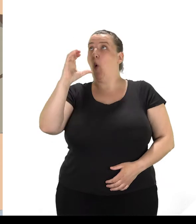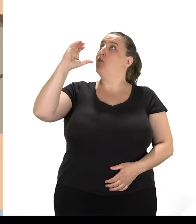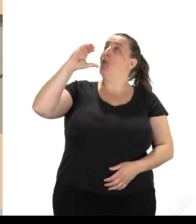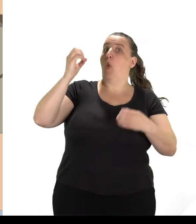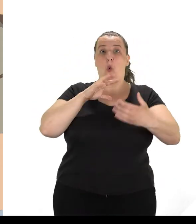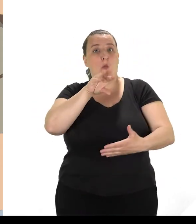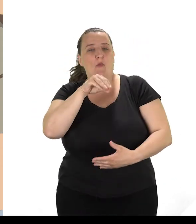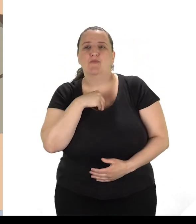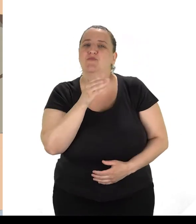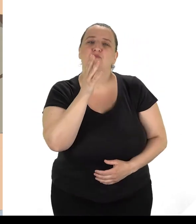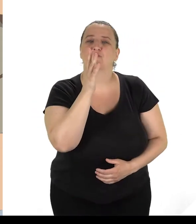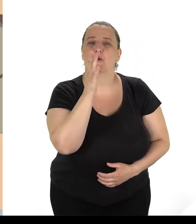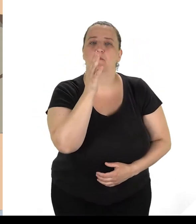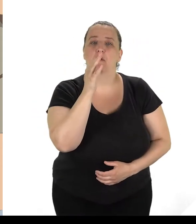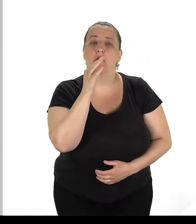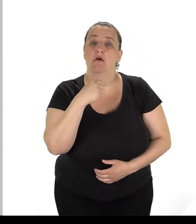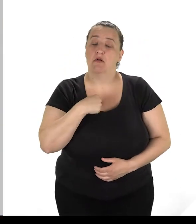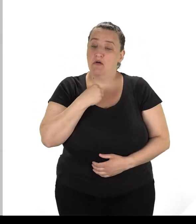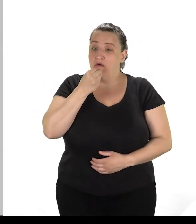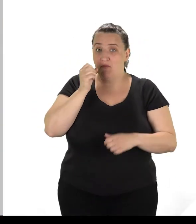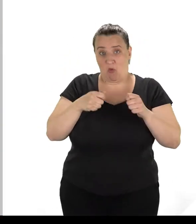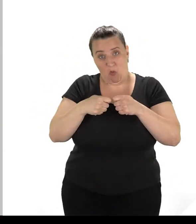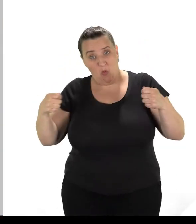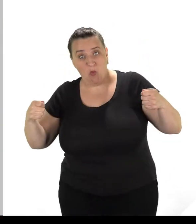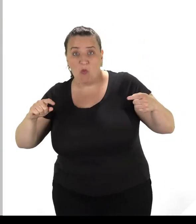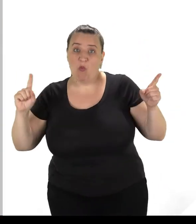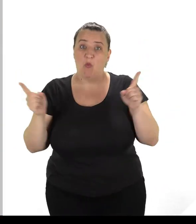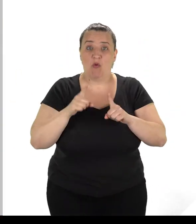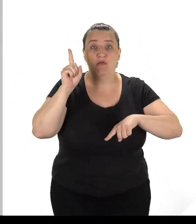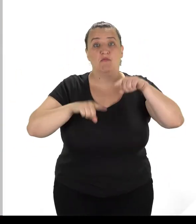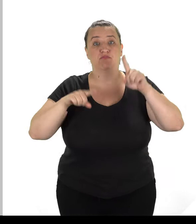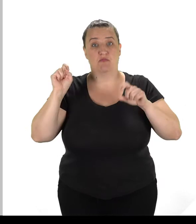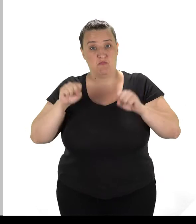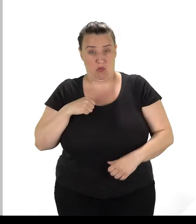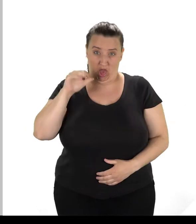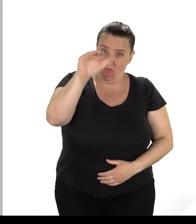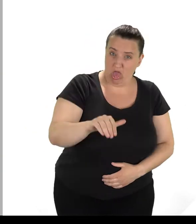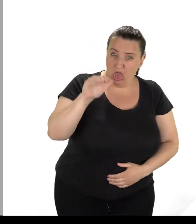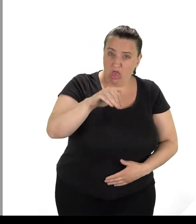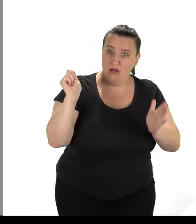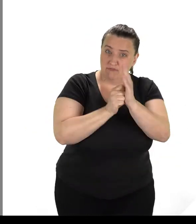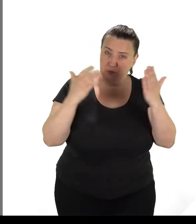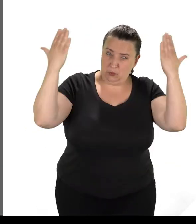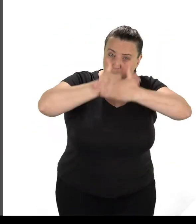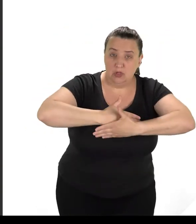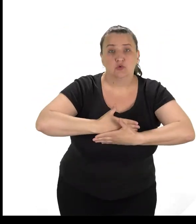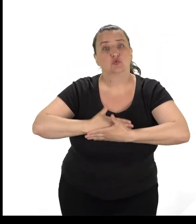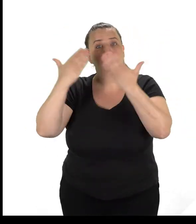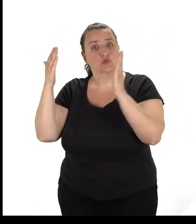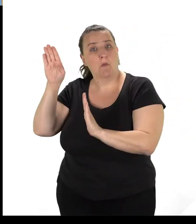au sein ou au biberon. Mon repas dure plus ou moins longtemps et je peux réclamer plus la nuit que le